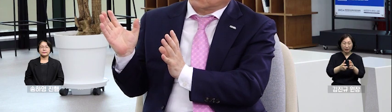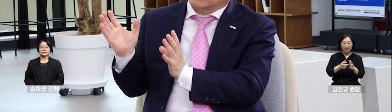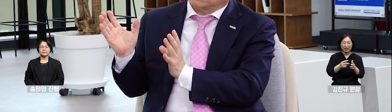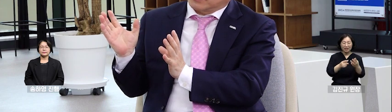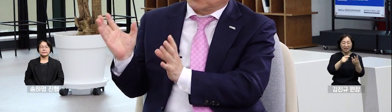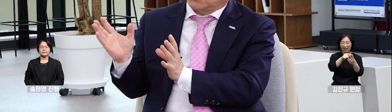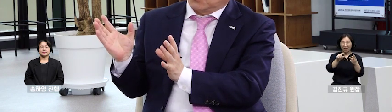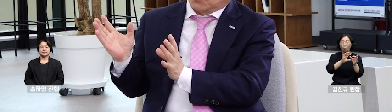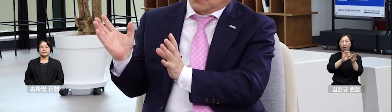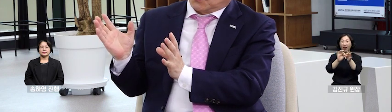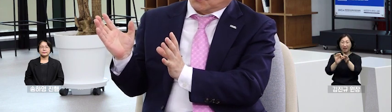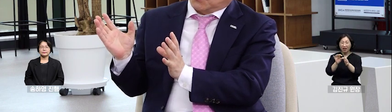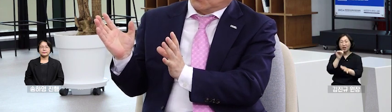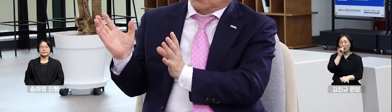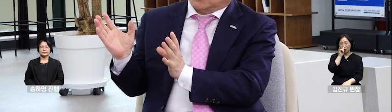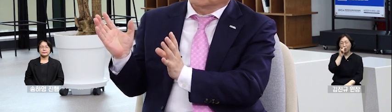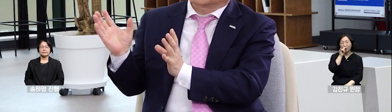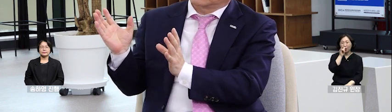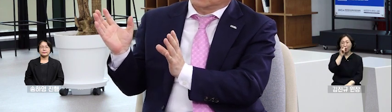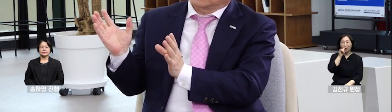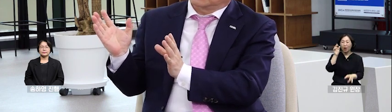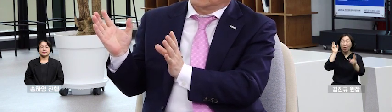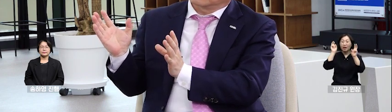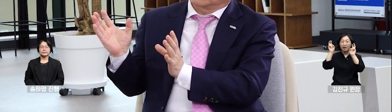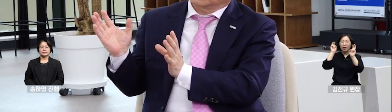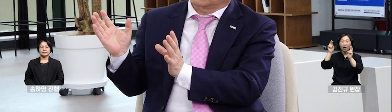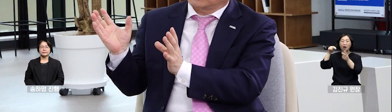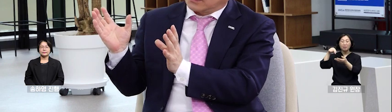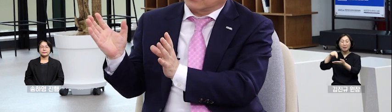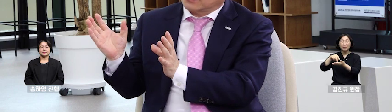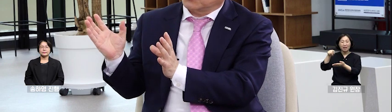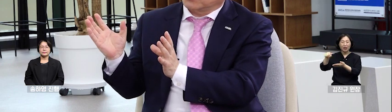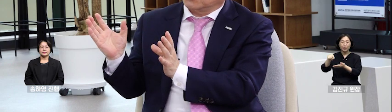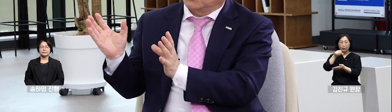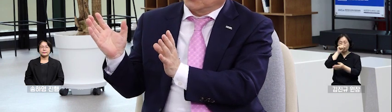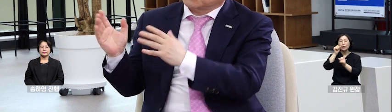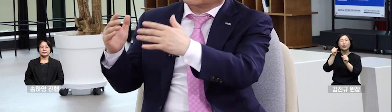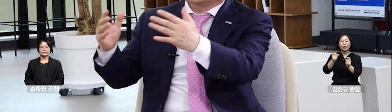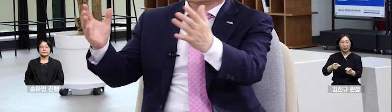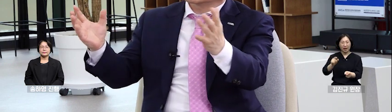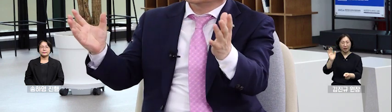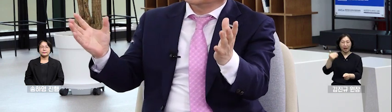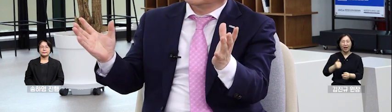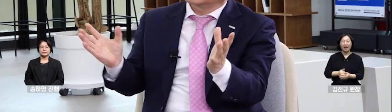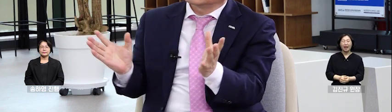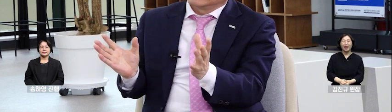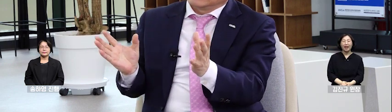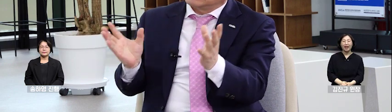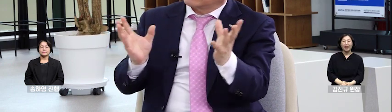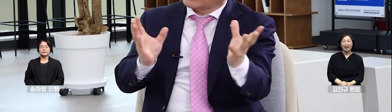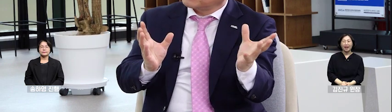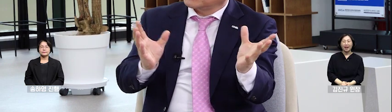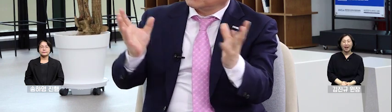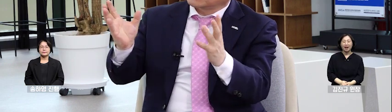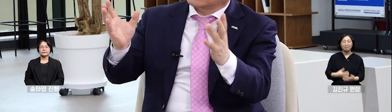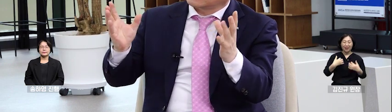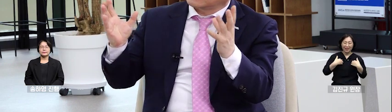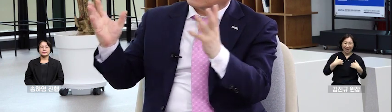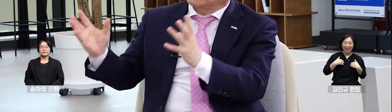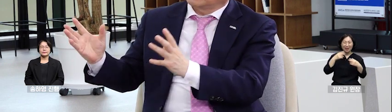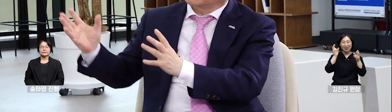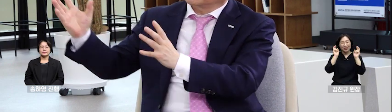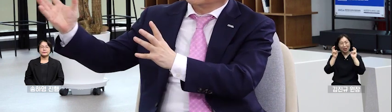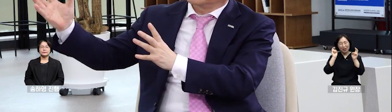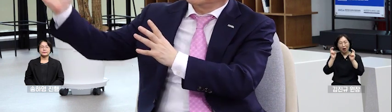관계도 깊고 어 기업들에게도 어떻게 보면 기회가 되고 있게 해주신 문제 사이도 보면은 뭐 게임 기업이 어떻게